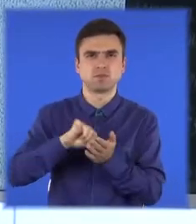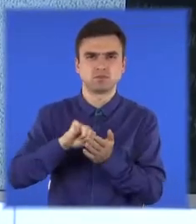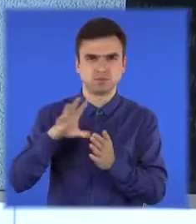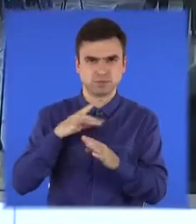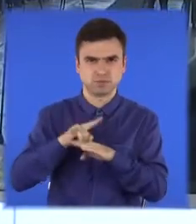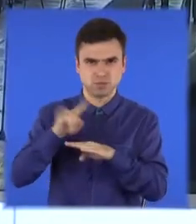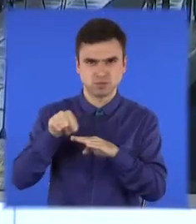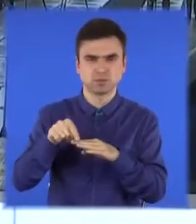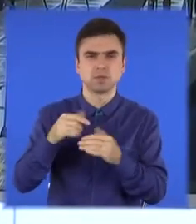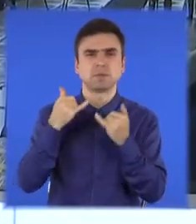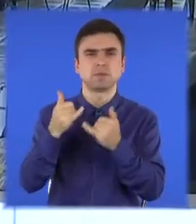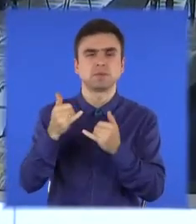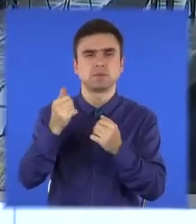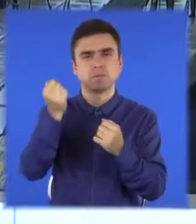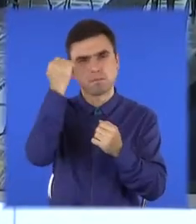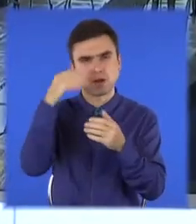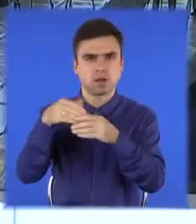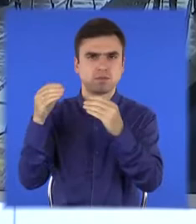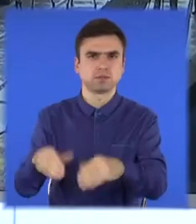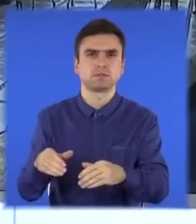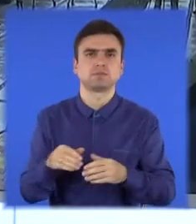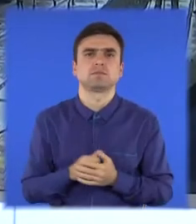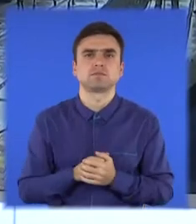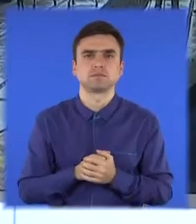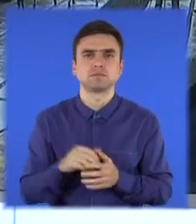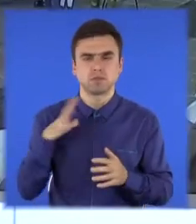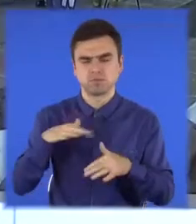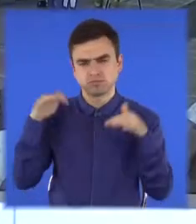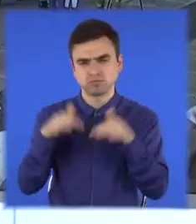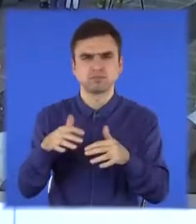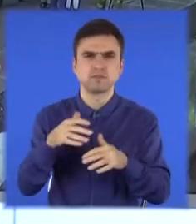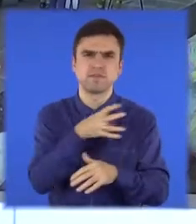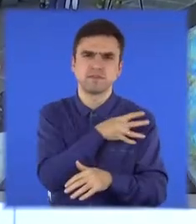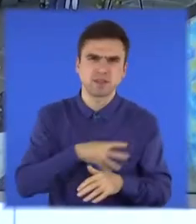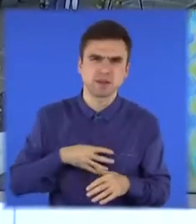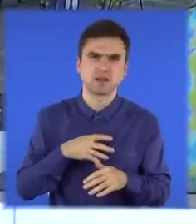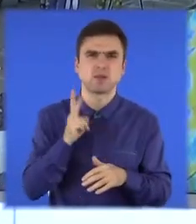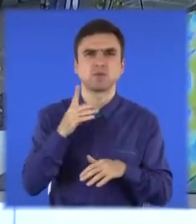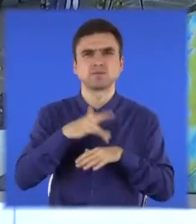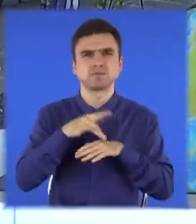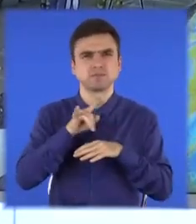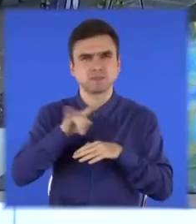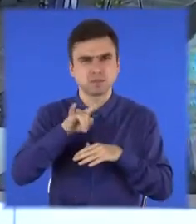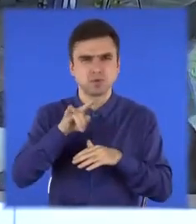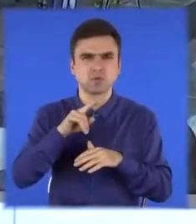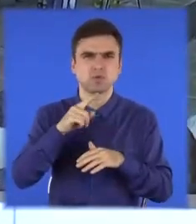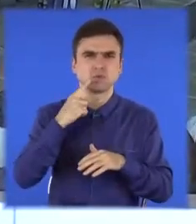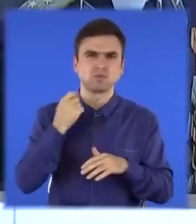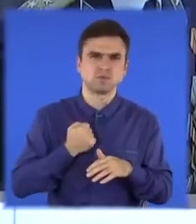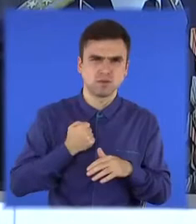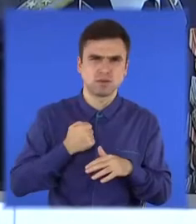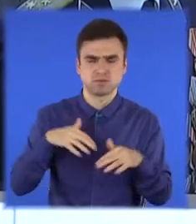авіаційного училища, місцеві жителі та усі, хто захоплюється літаками, вшанували пам'ять загиблих авіаторів хвилиною